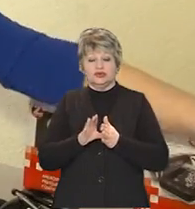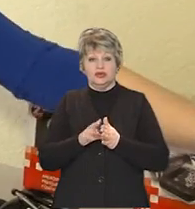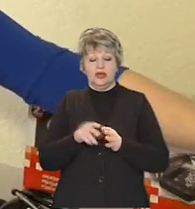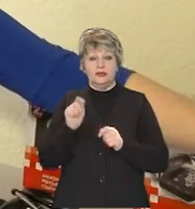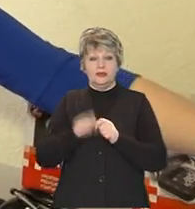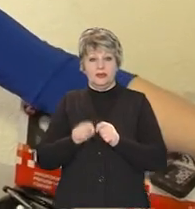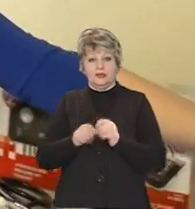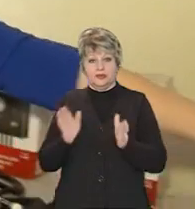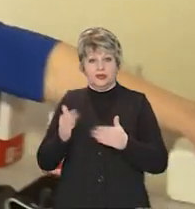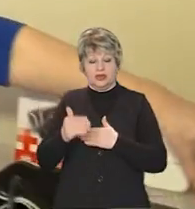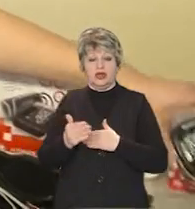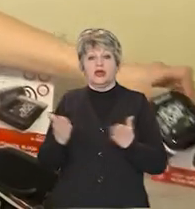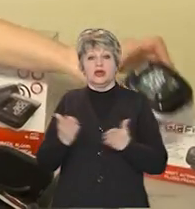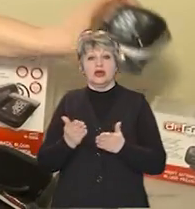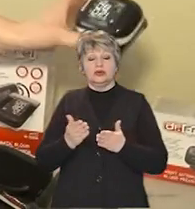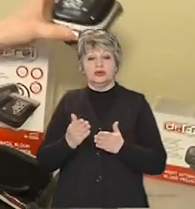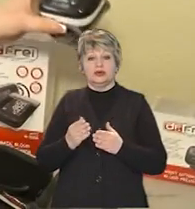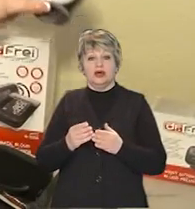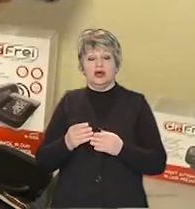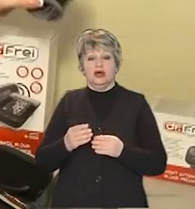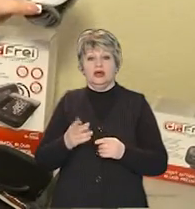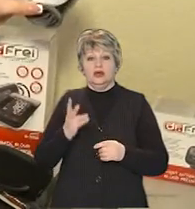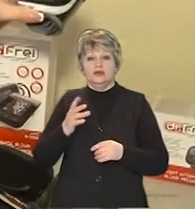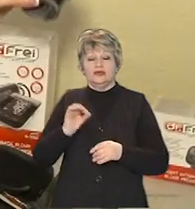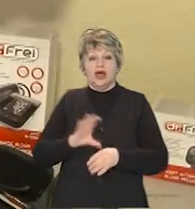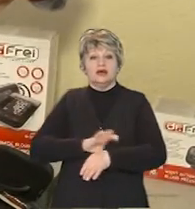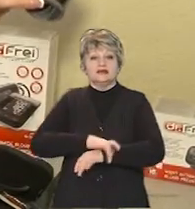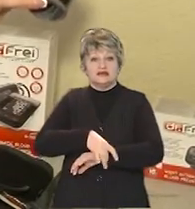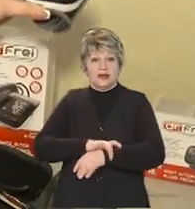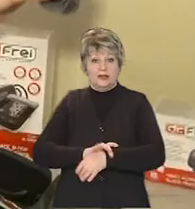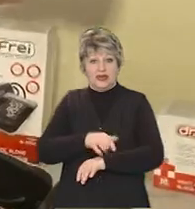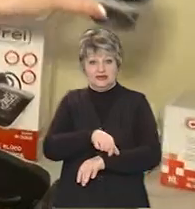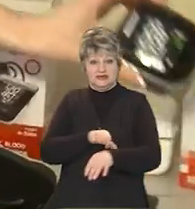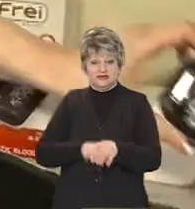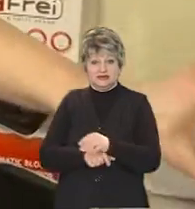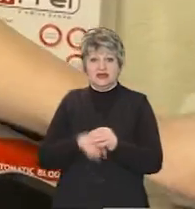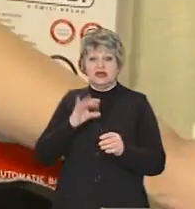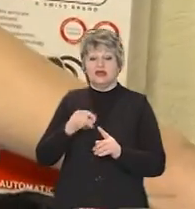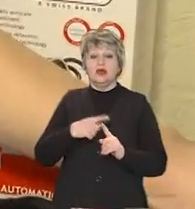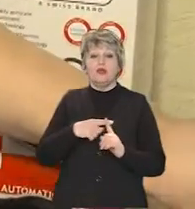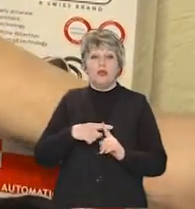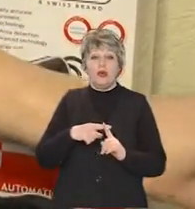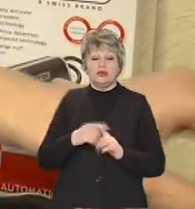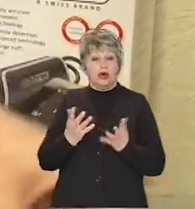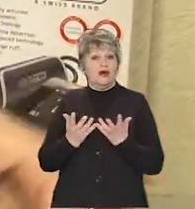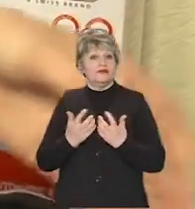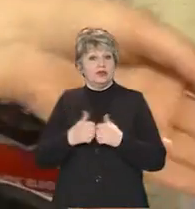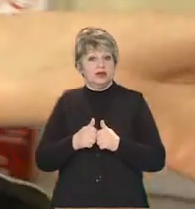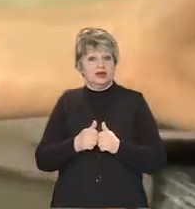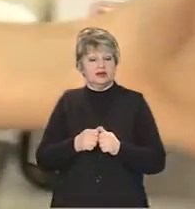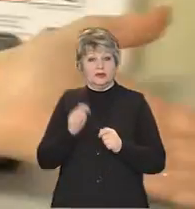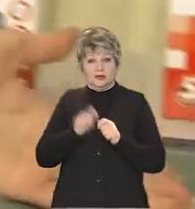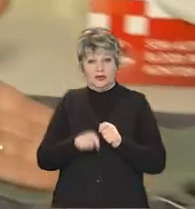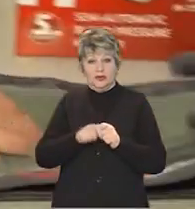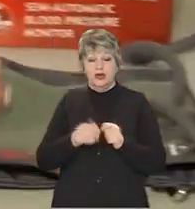тонометры, которые делятся с манжетой на запястье, и полуавтоматические